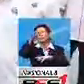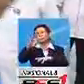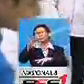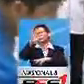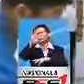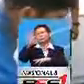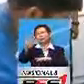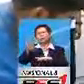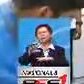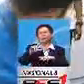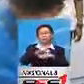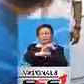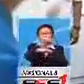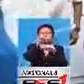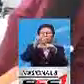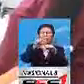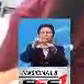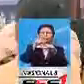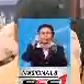3594 pelanggan sebulan